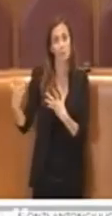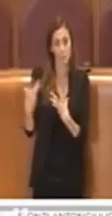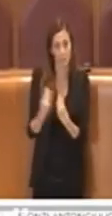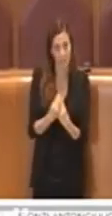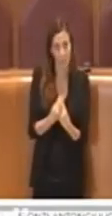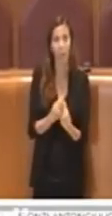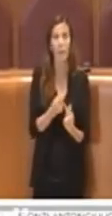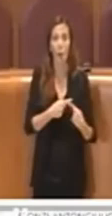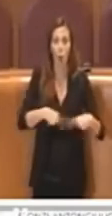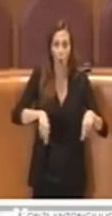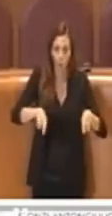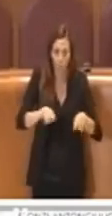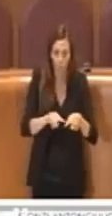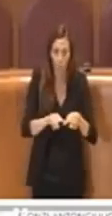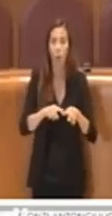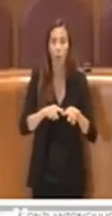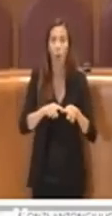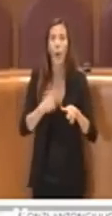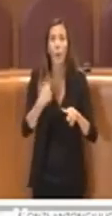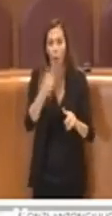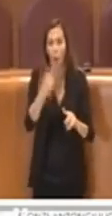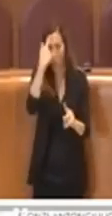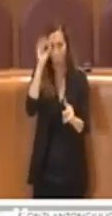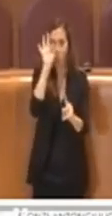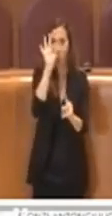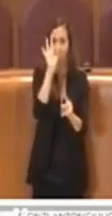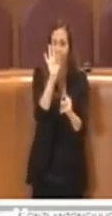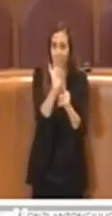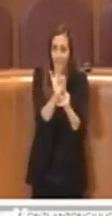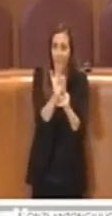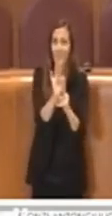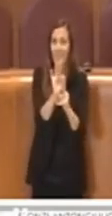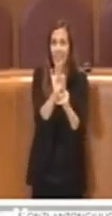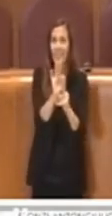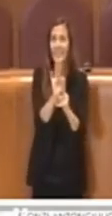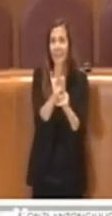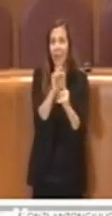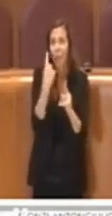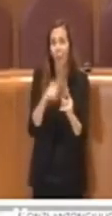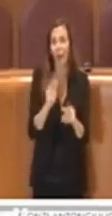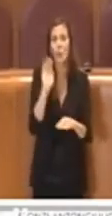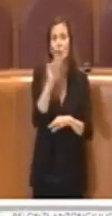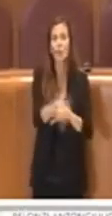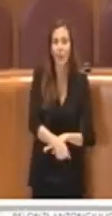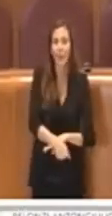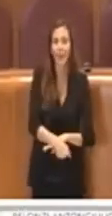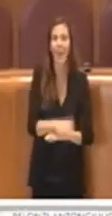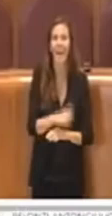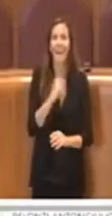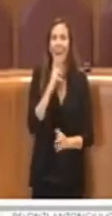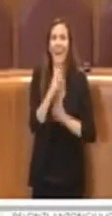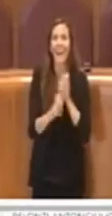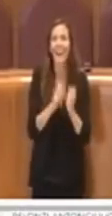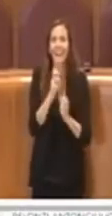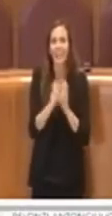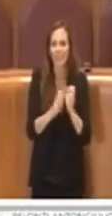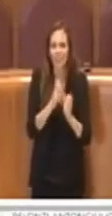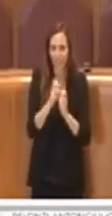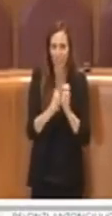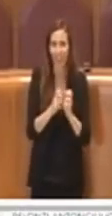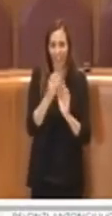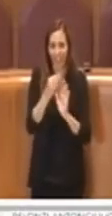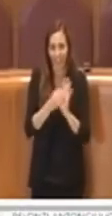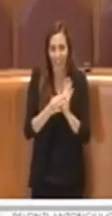commissioni a chi ne di centrare appunto i punti essenziali per superare le criticità dei punti verdi infanzia non ultima